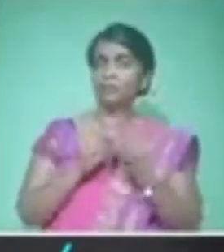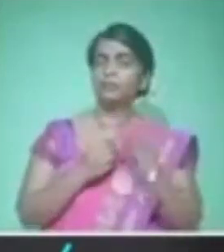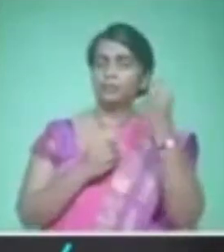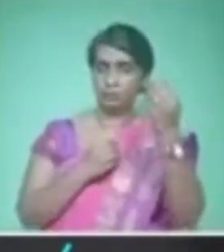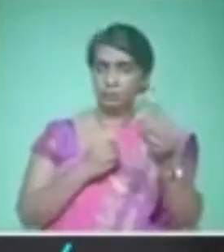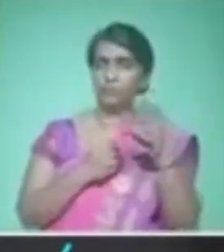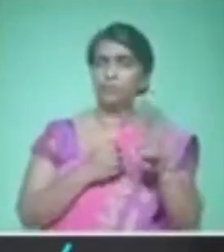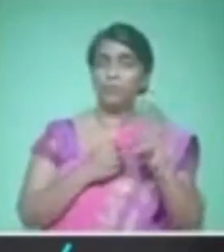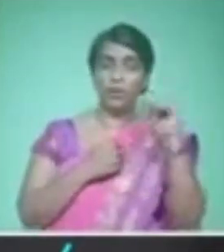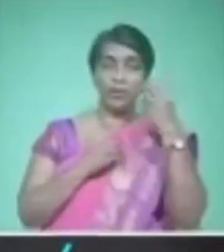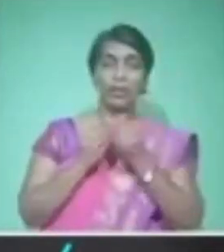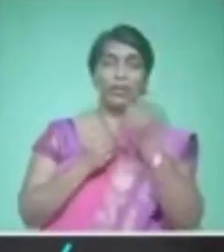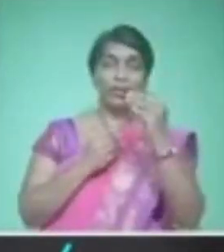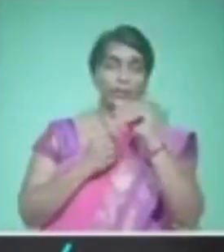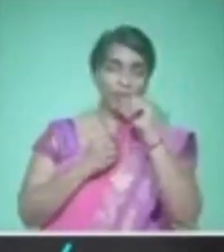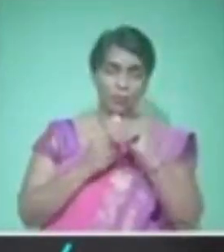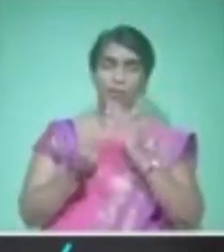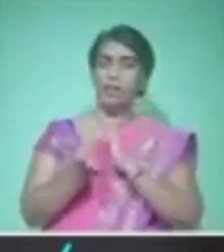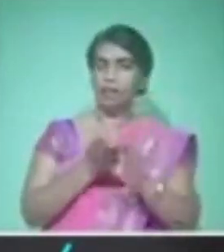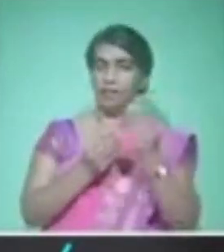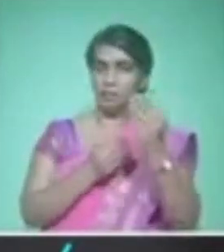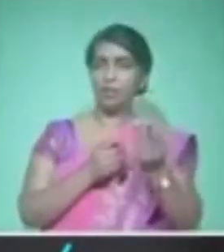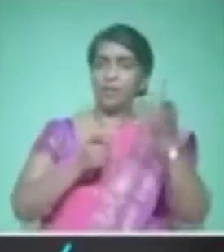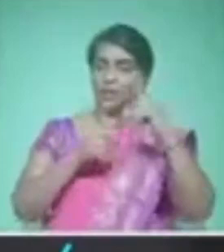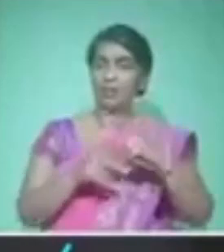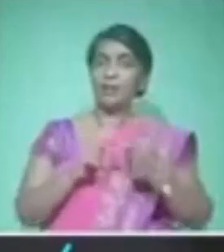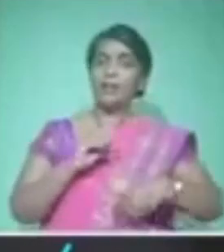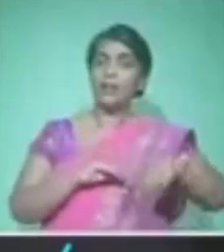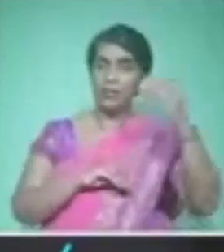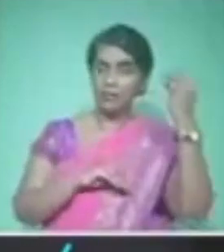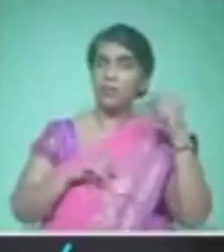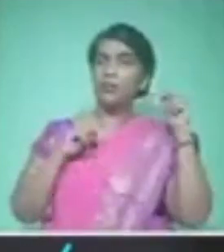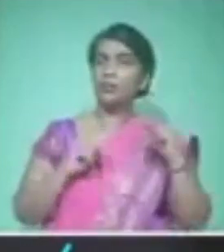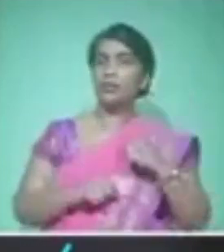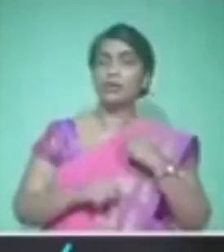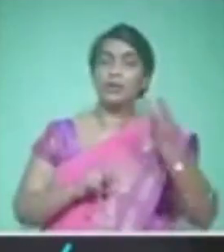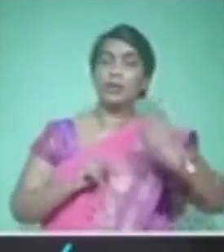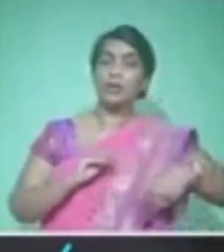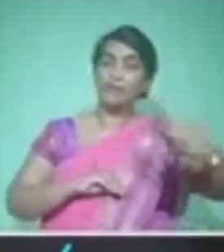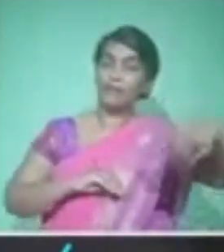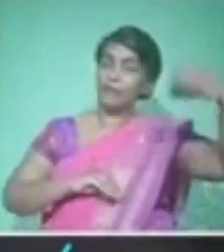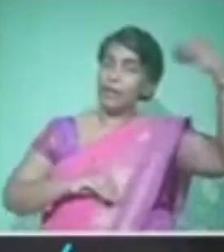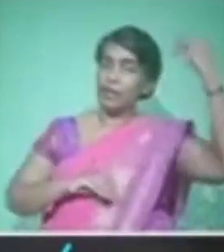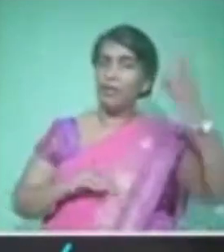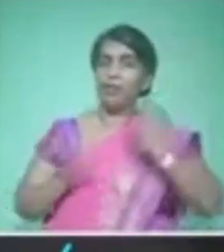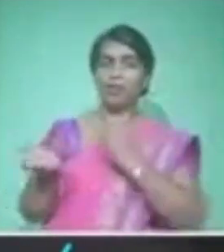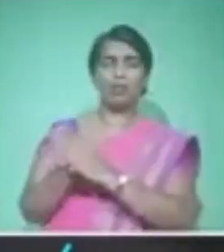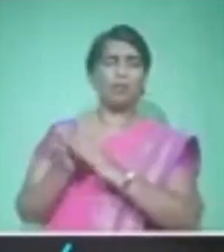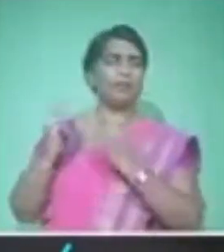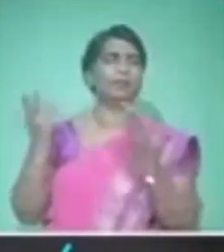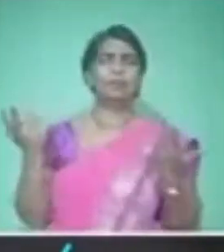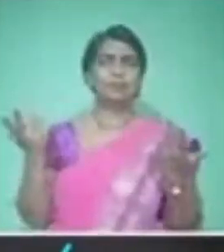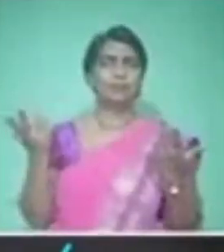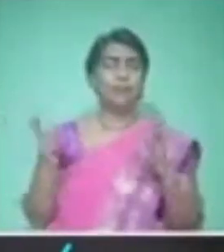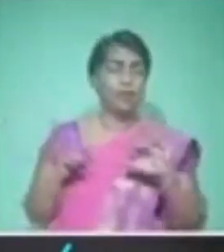දෙන්න. ඉස්සලා දෙන්න තිබුණේ ඇත්තටම සහනාධාරේ ඊට පස්සේ තමයි මිල වැඩි කරන්න ඕනේ මේ රජේ දැන් මිල වැඩි කරගෙන වැඩි කරගෙන වැඩි කරගෙන ගිහිල්ලා තිනවා